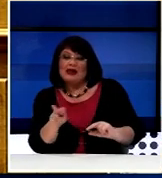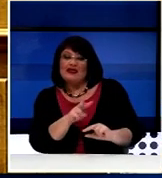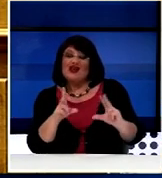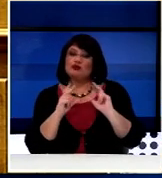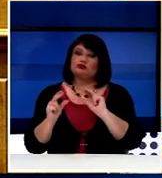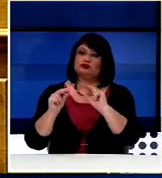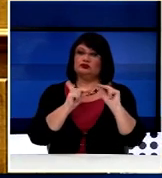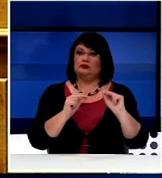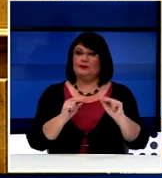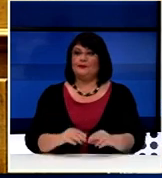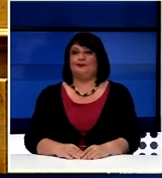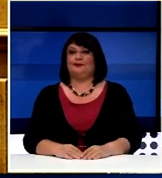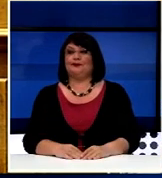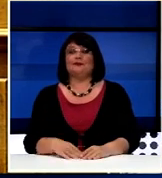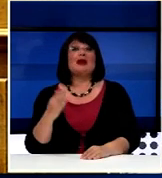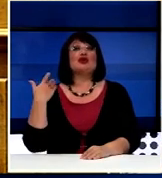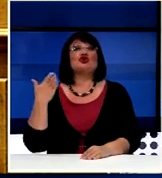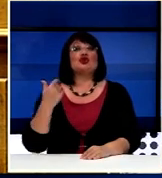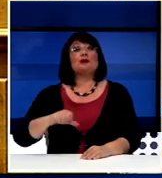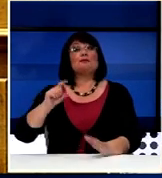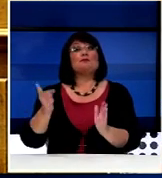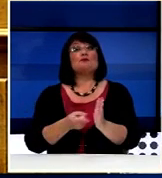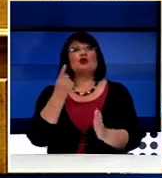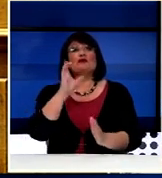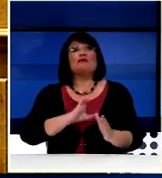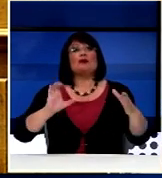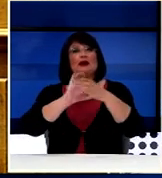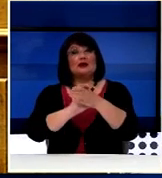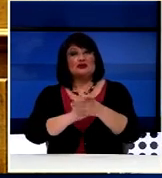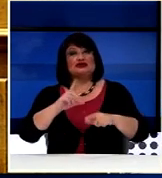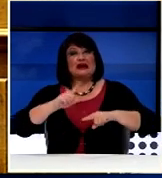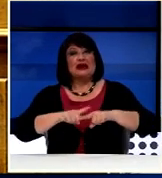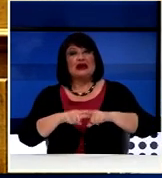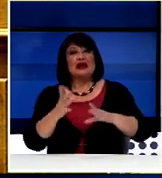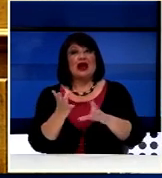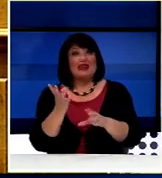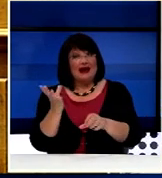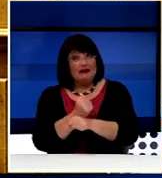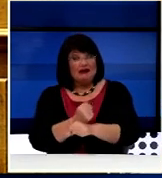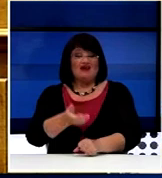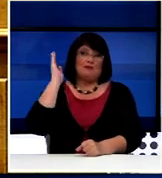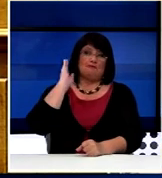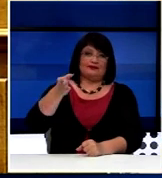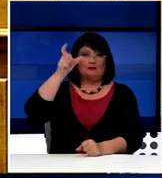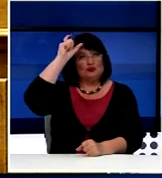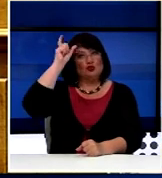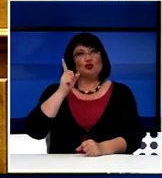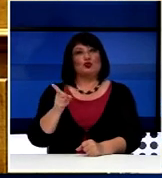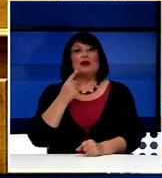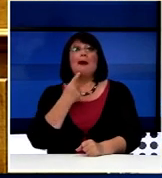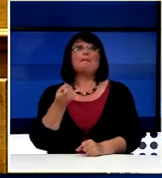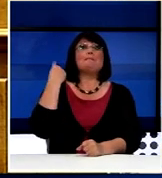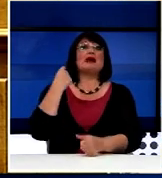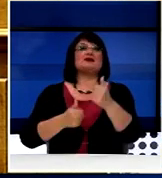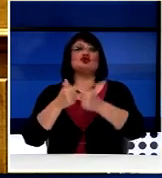Αυτή ήταν η Ελλάδα που εξασφάλισε για πρώτη φορά στην ιστορία της Ευρωπαϊκής Ένωσης καταδίκη της Τουρκίας πέρυσι τον